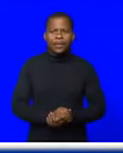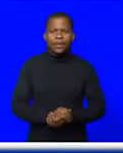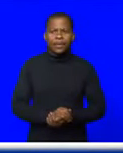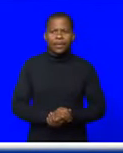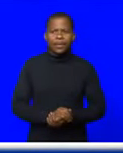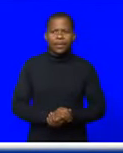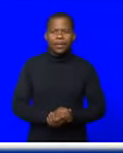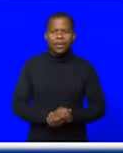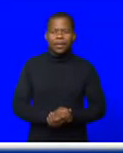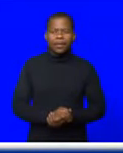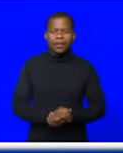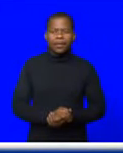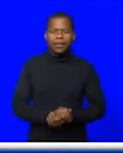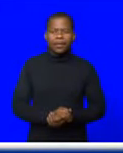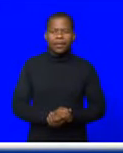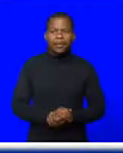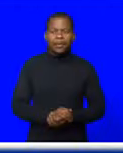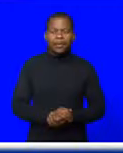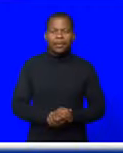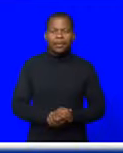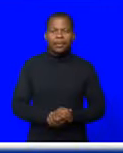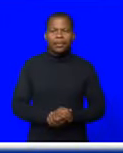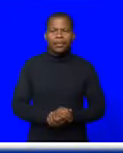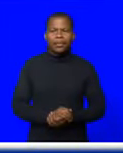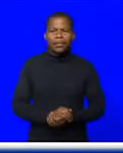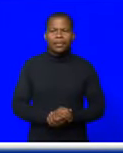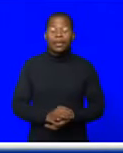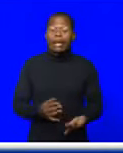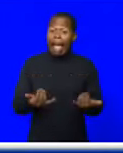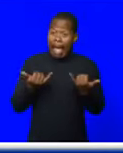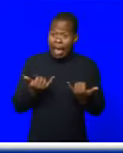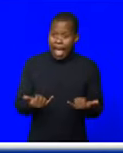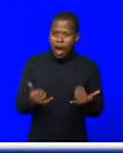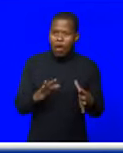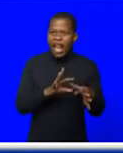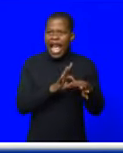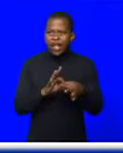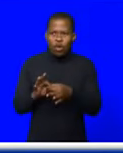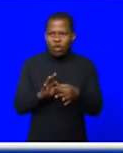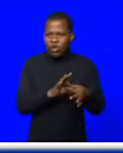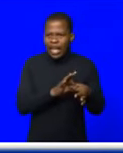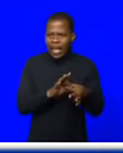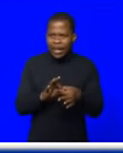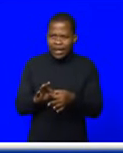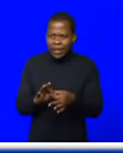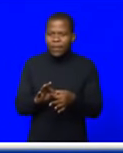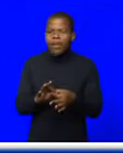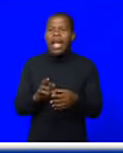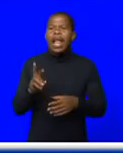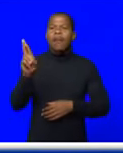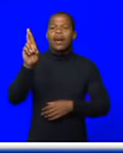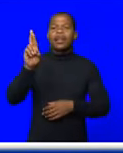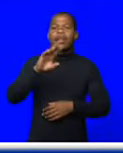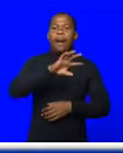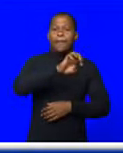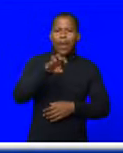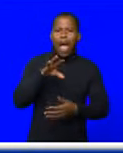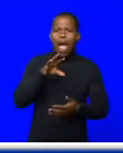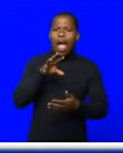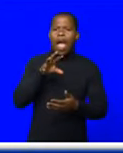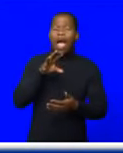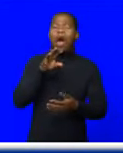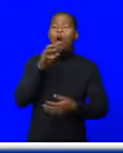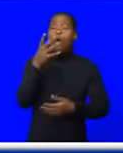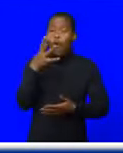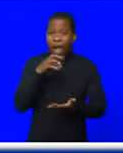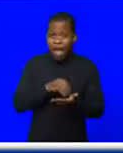etindzaweni letiningi ngalo mnyaka lesesiwubekile. Kwanyalo lenhlangano yachubeka nokumikisa lo mdlalo kutotonke tifunza delive lapho khona